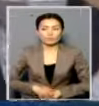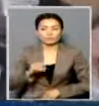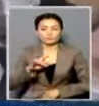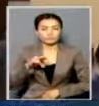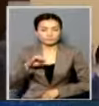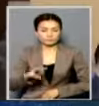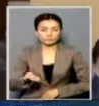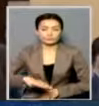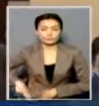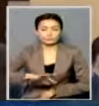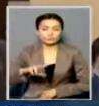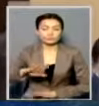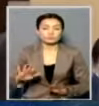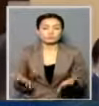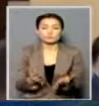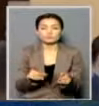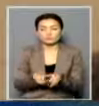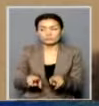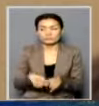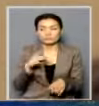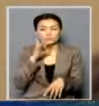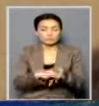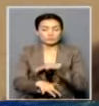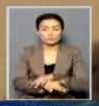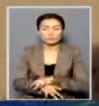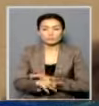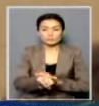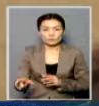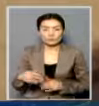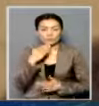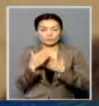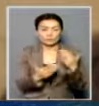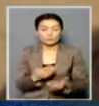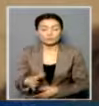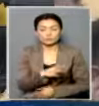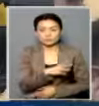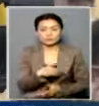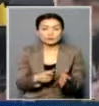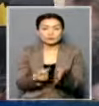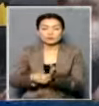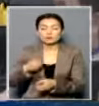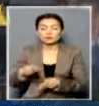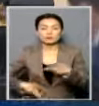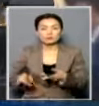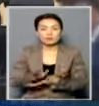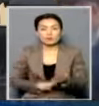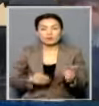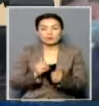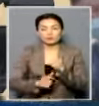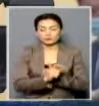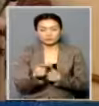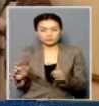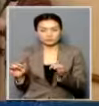Ерлан Қошанов елімізде қаңтар оқиғасы кезінде ұсталған адамдар бойынша сұрақтарға жауап берді. Тергеу аяқталғаннан кейін әрбір